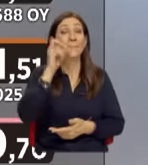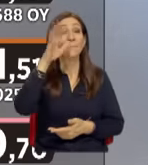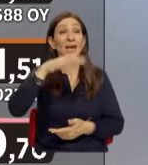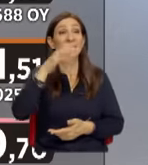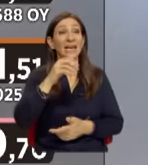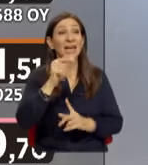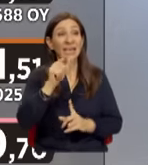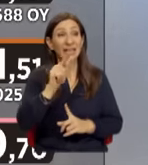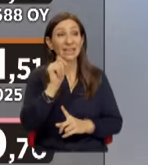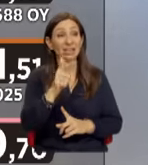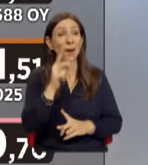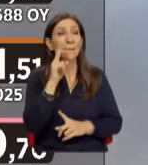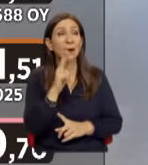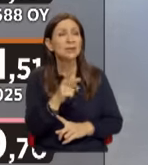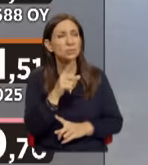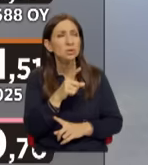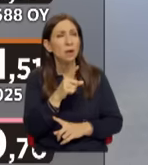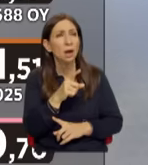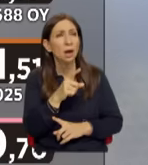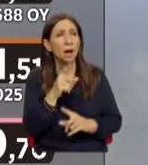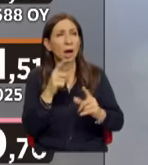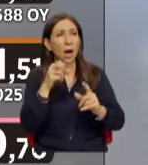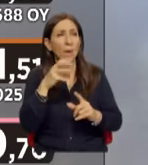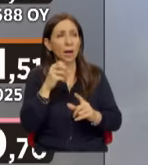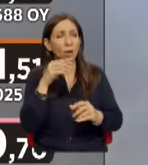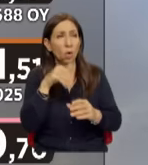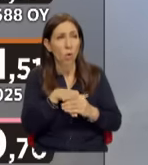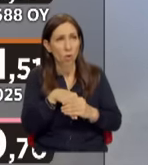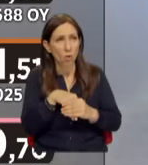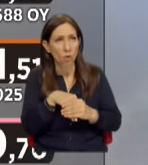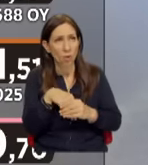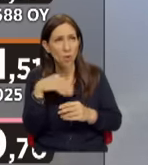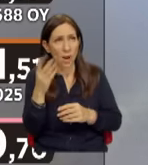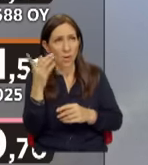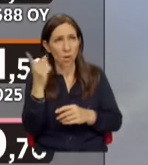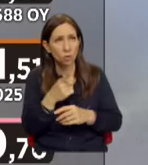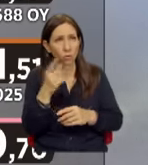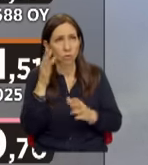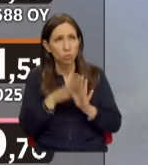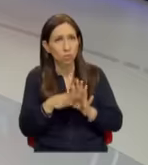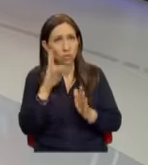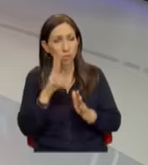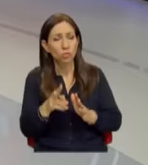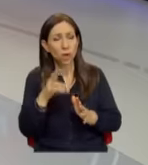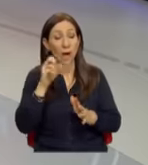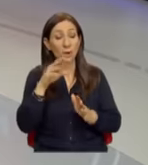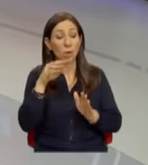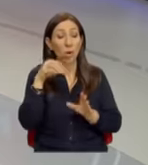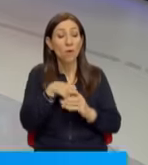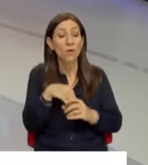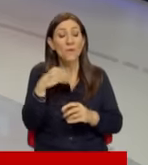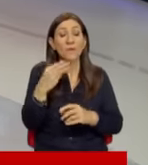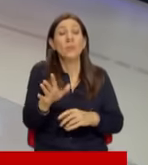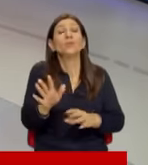ve ilçelerinde baktığımızda AK Parti'ye oy verme oranının düşüğünü görüyoruz. AK Parti'ye vermiyorsa